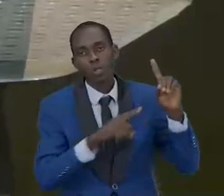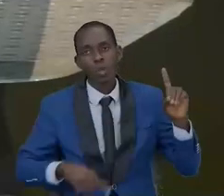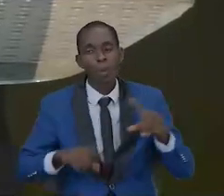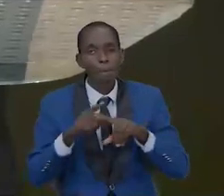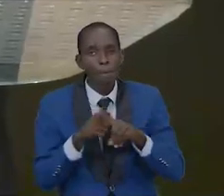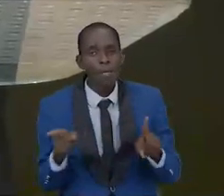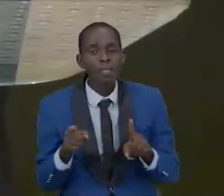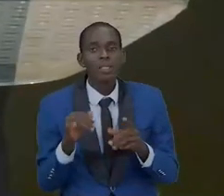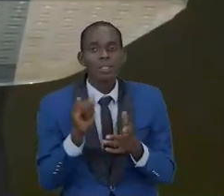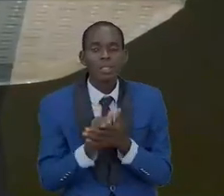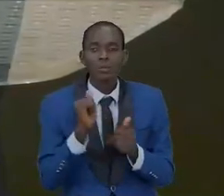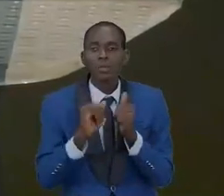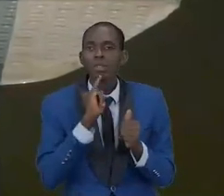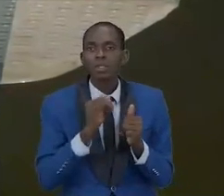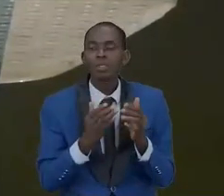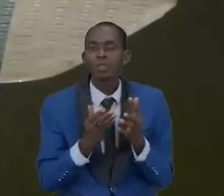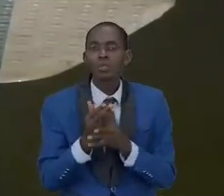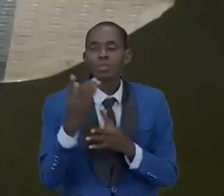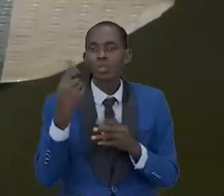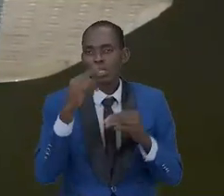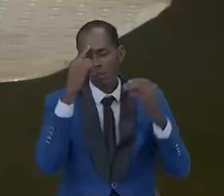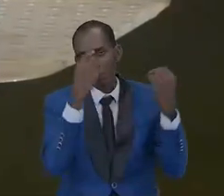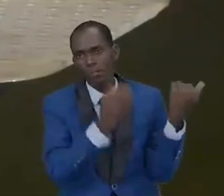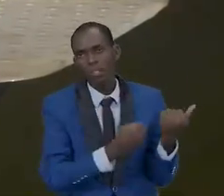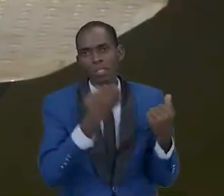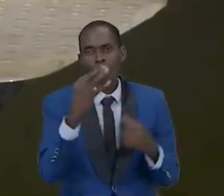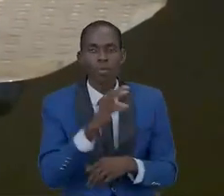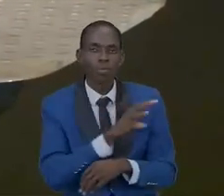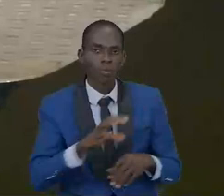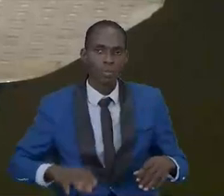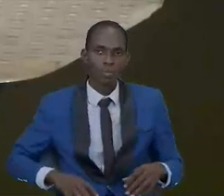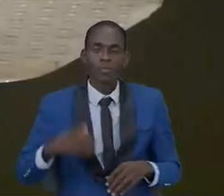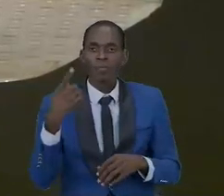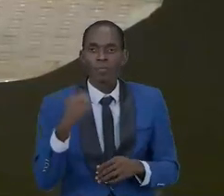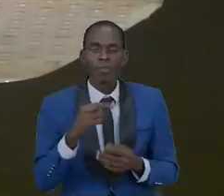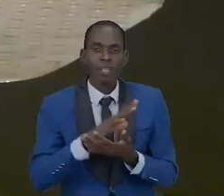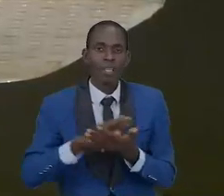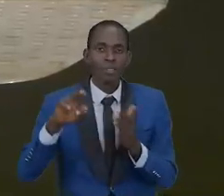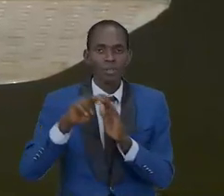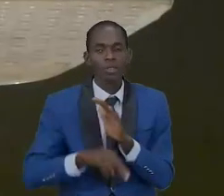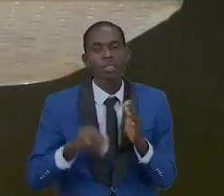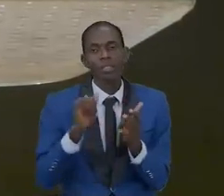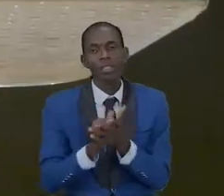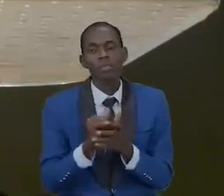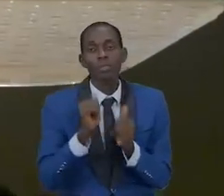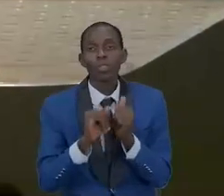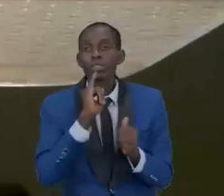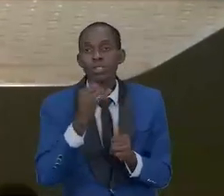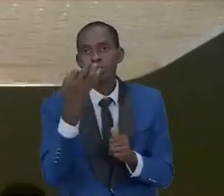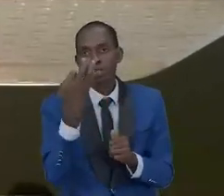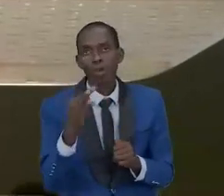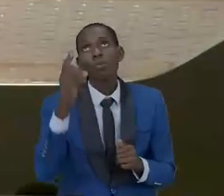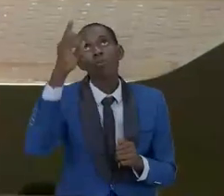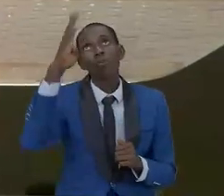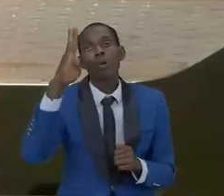loi mais avec celle qui s'obtient par la foi en Christ la justice qui vient de Dieu par